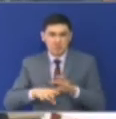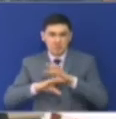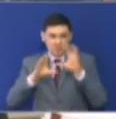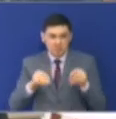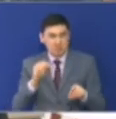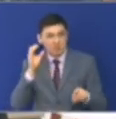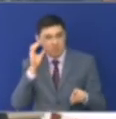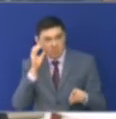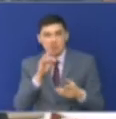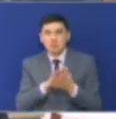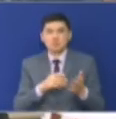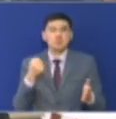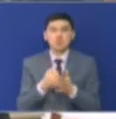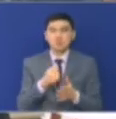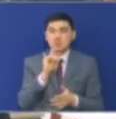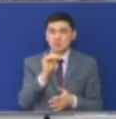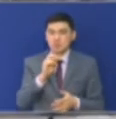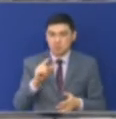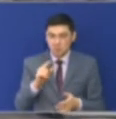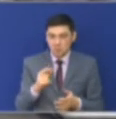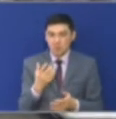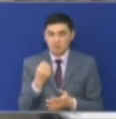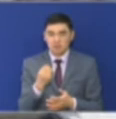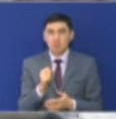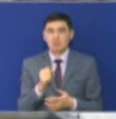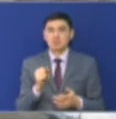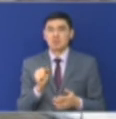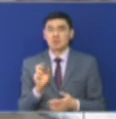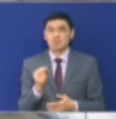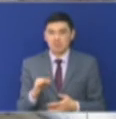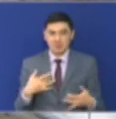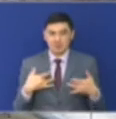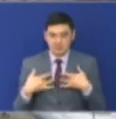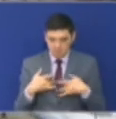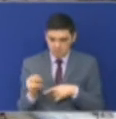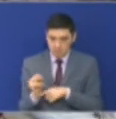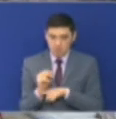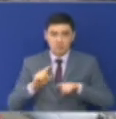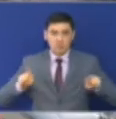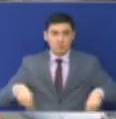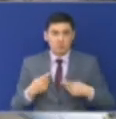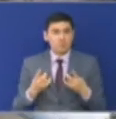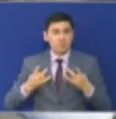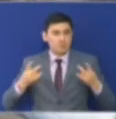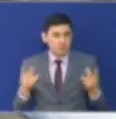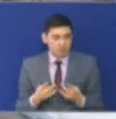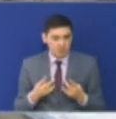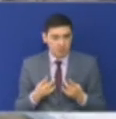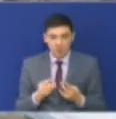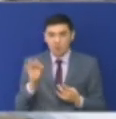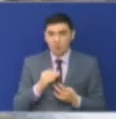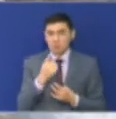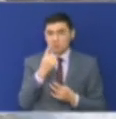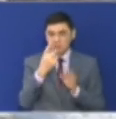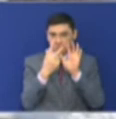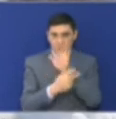тыңдап, шілде айының соңына дейін Абай театрындағы жөндеу жұмыстарын аяқтауға пәрмен берді. Оны қалпына келтіру жұмыстарына